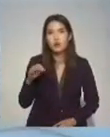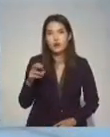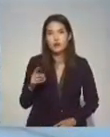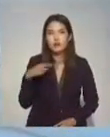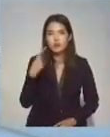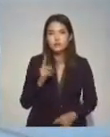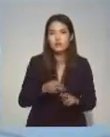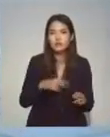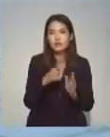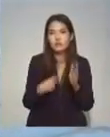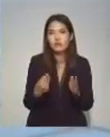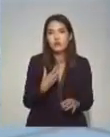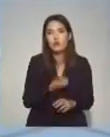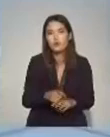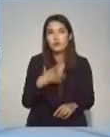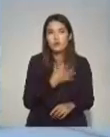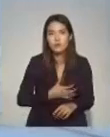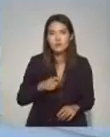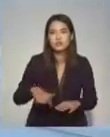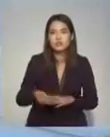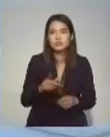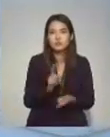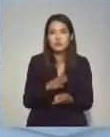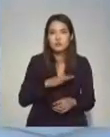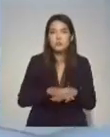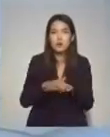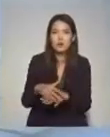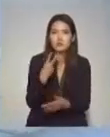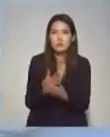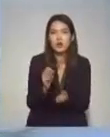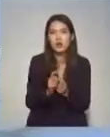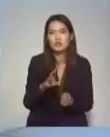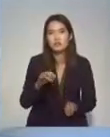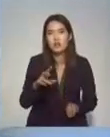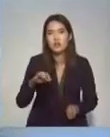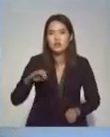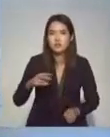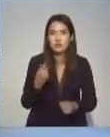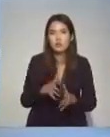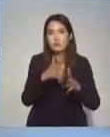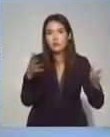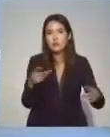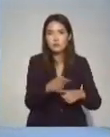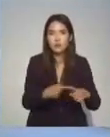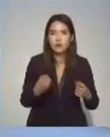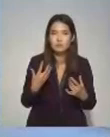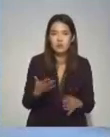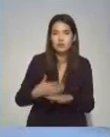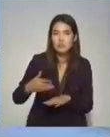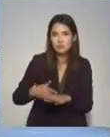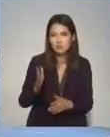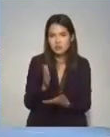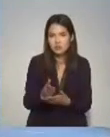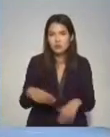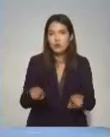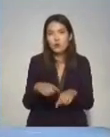что вопрос его очень волнует. Население должно банкам более 11 триллионов тенге, из которых больше половины – потребительские кредиты.